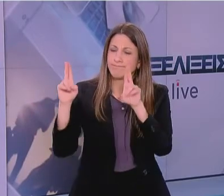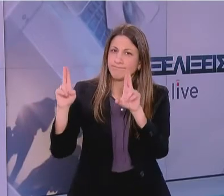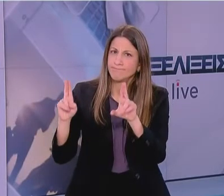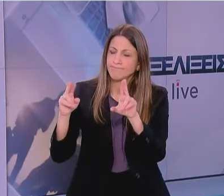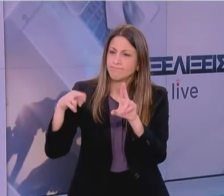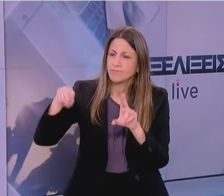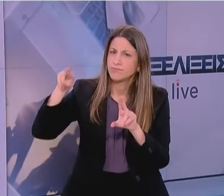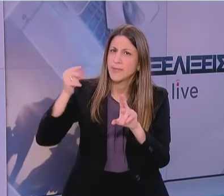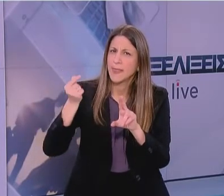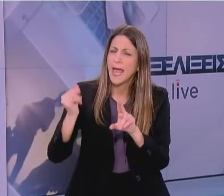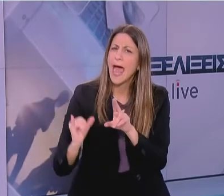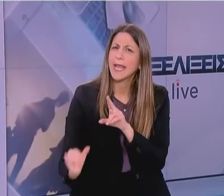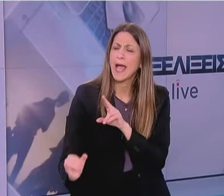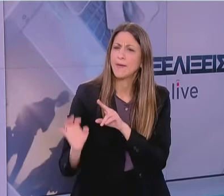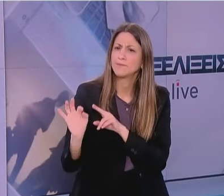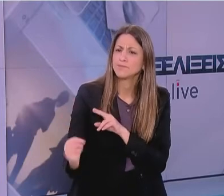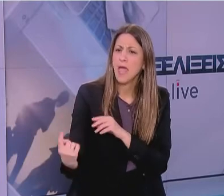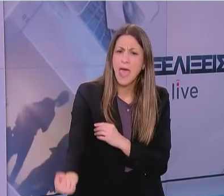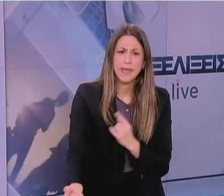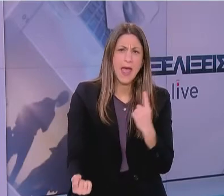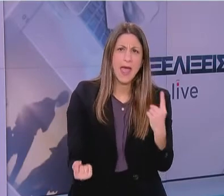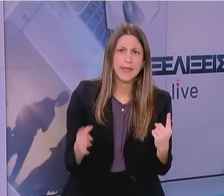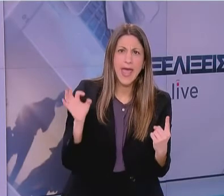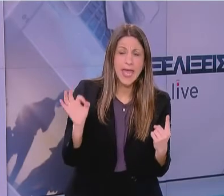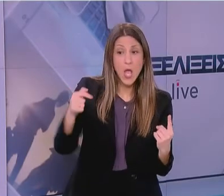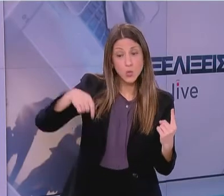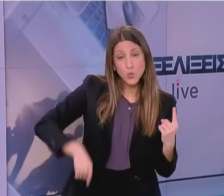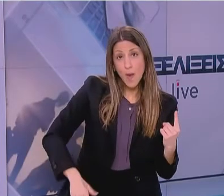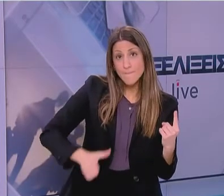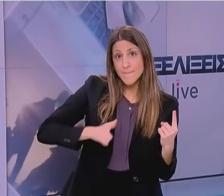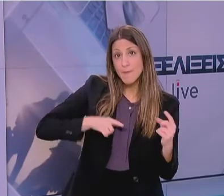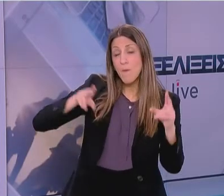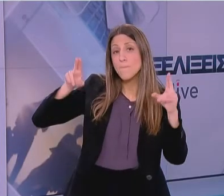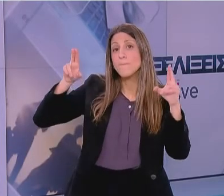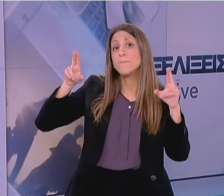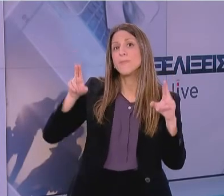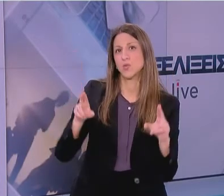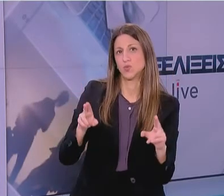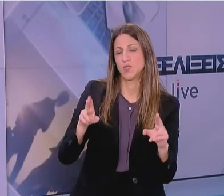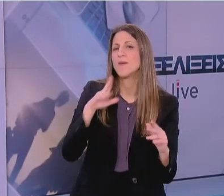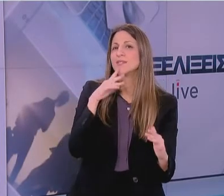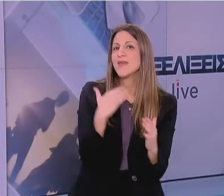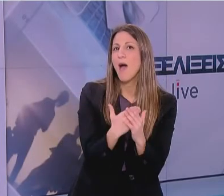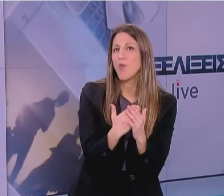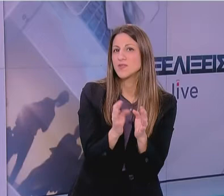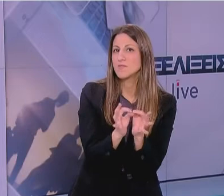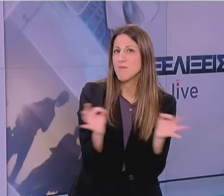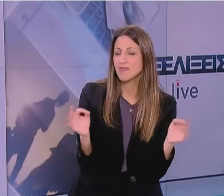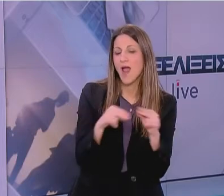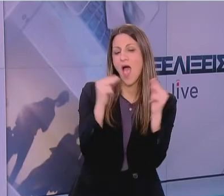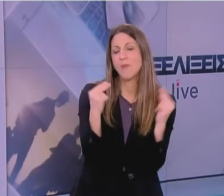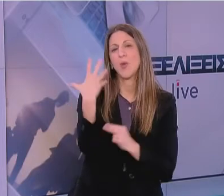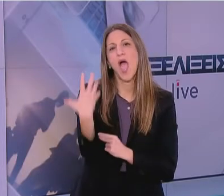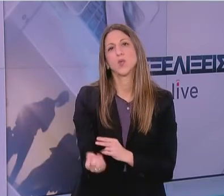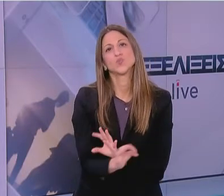βραδία αύξηση των αριθμών και περιμένουμε να δούμε και μείωση, που σημαίνει ότι τα μέτρα αποδίδουν, που σημαίνει ότι τα μέτρα ήταν